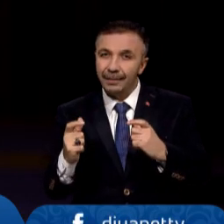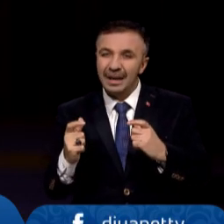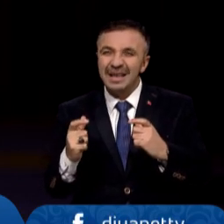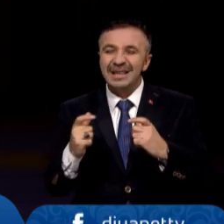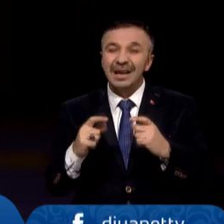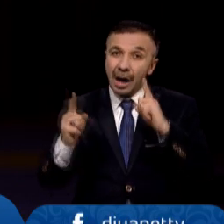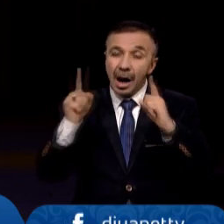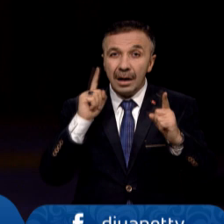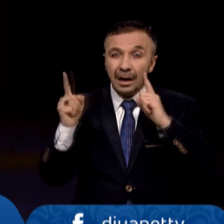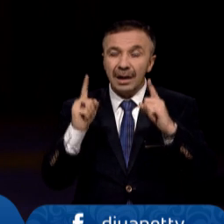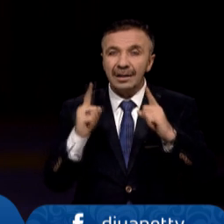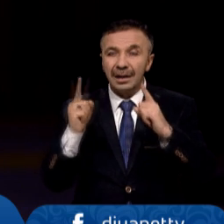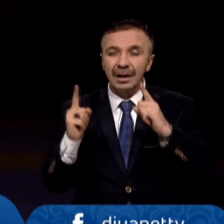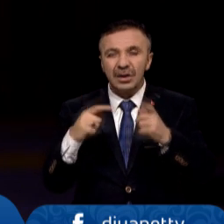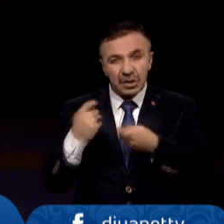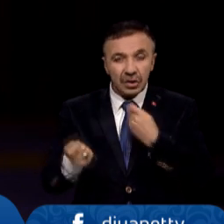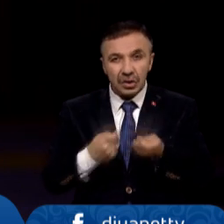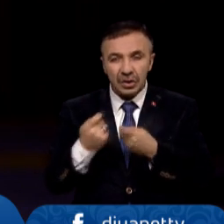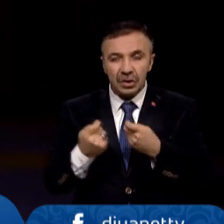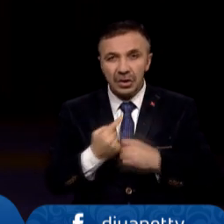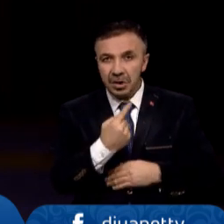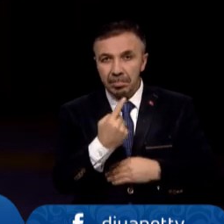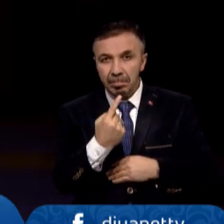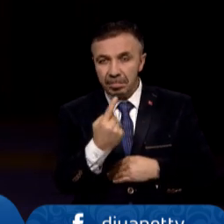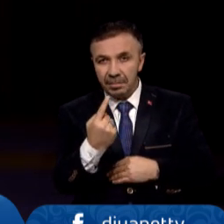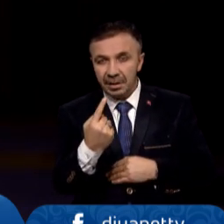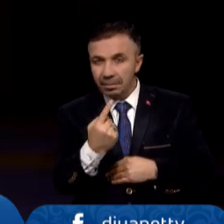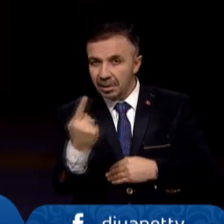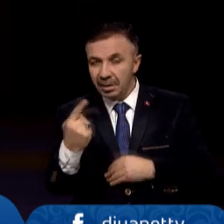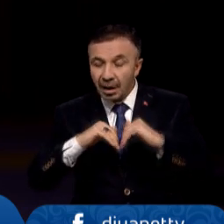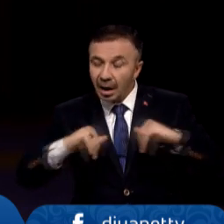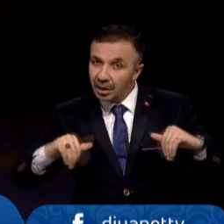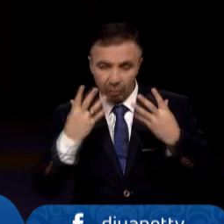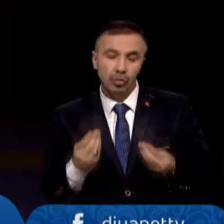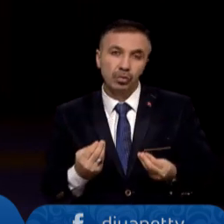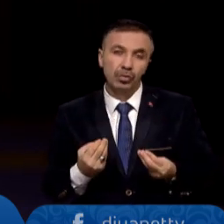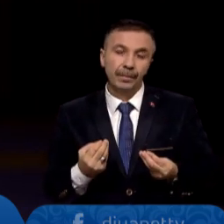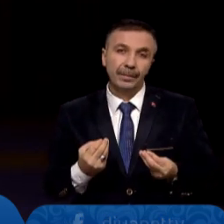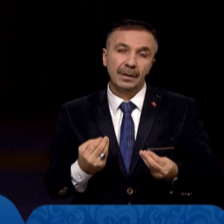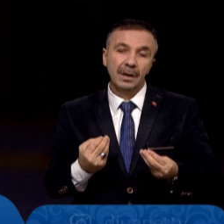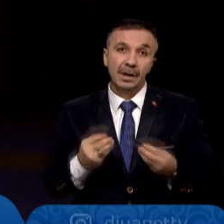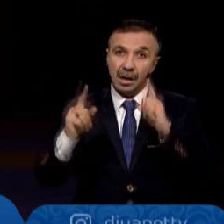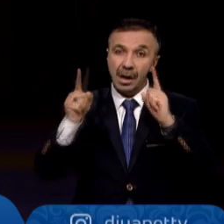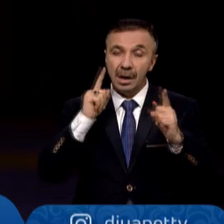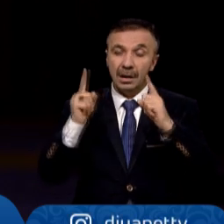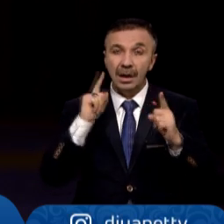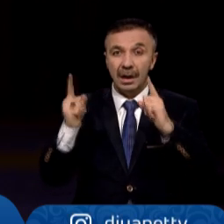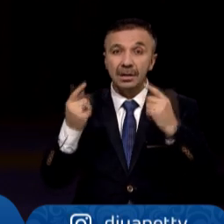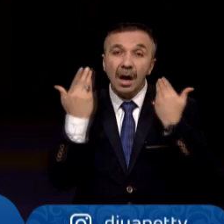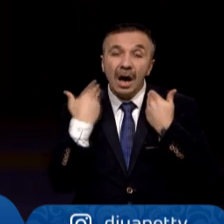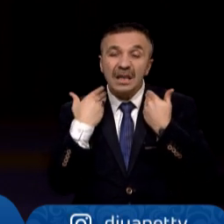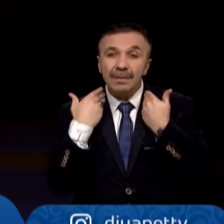ifadeyle yargı ile iç rahatı birbirinden ayırmıştır ve yargı